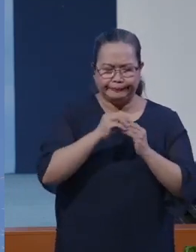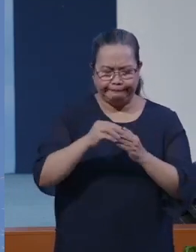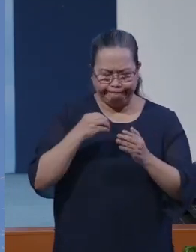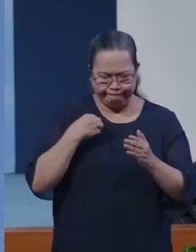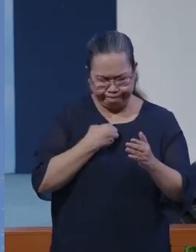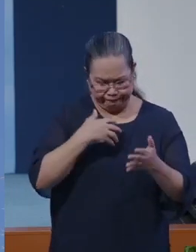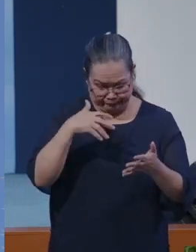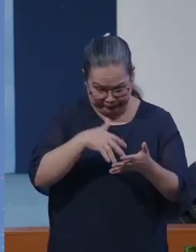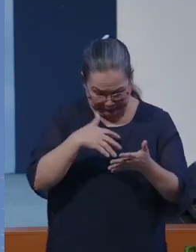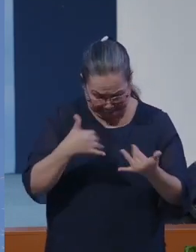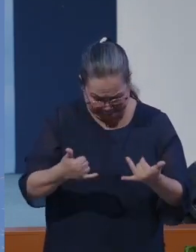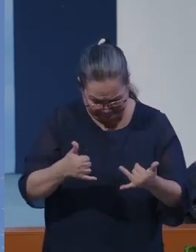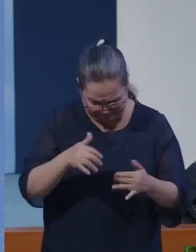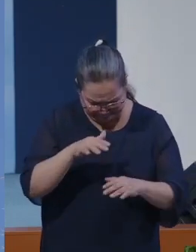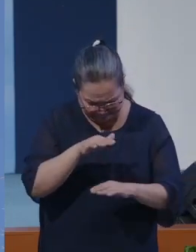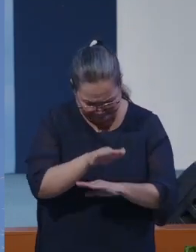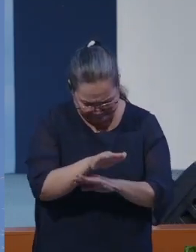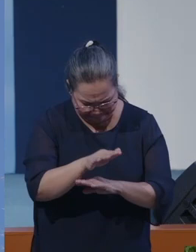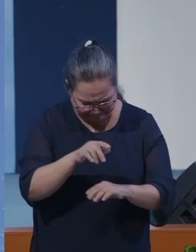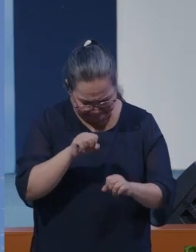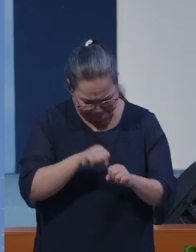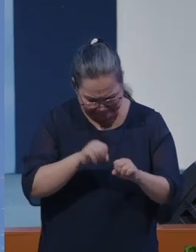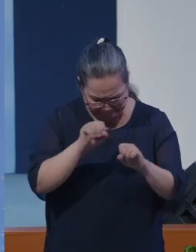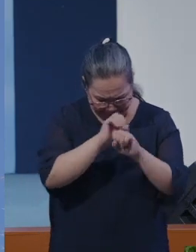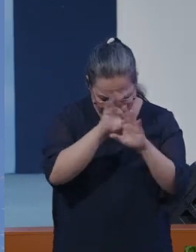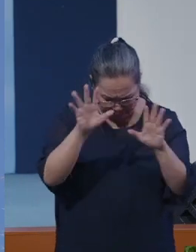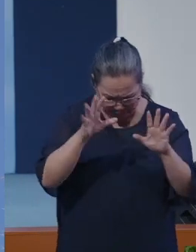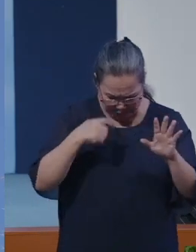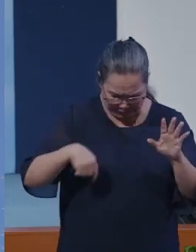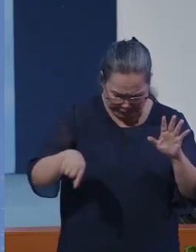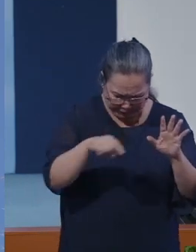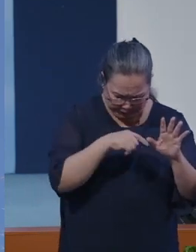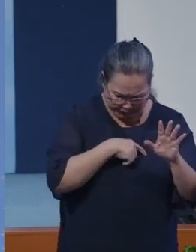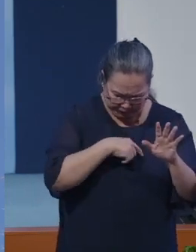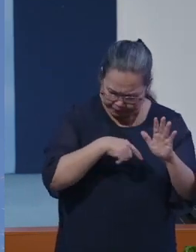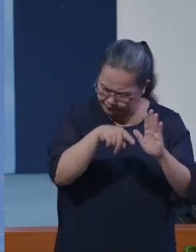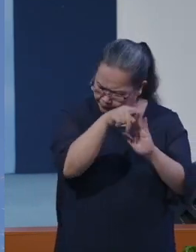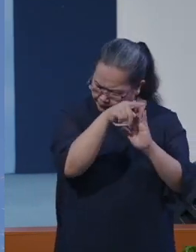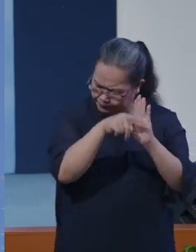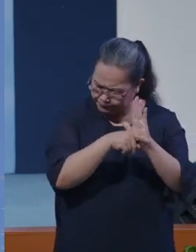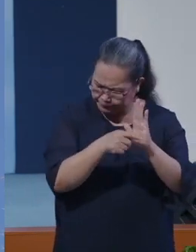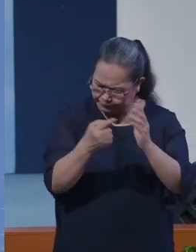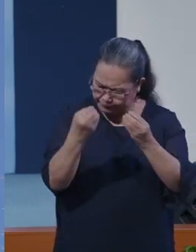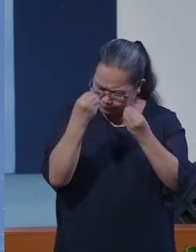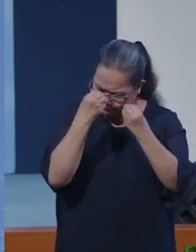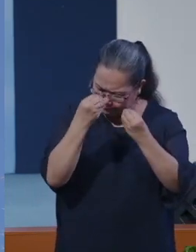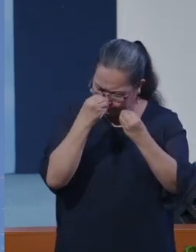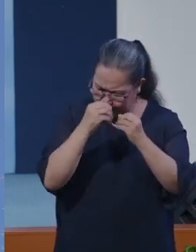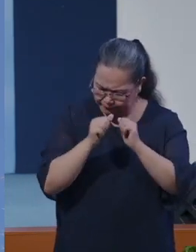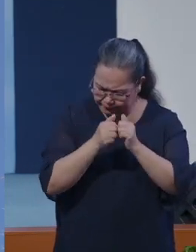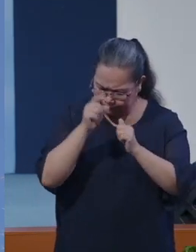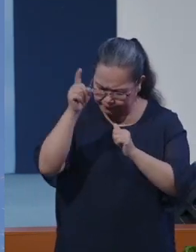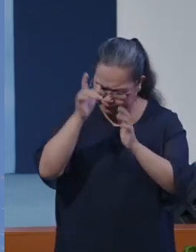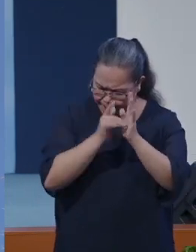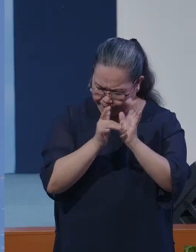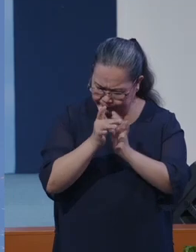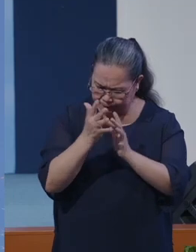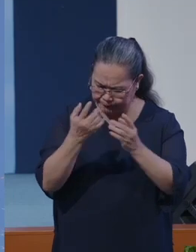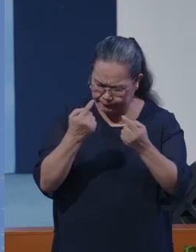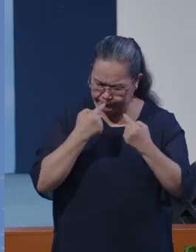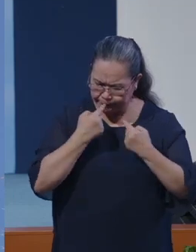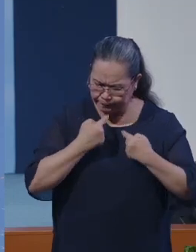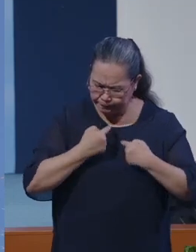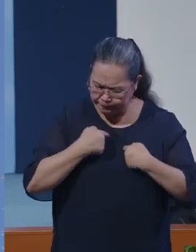ngayong hapong ito upang maging malinaw sa amin, O Diyos, ang mga prinsipyo na napapaloob sa inyong banal na kasulatan tungkol